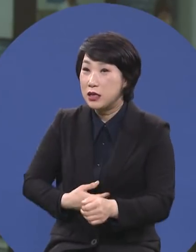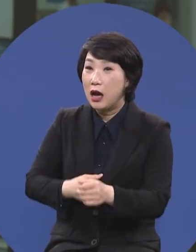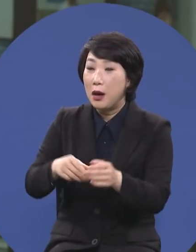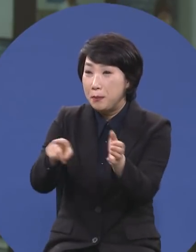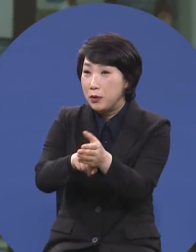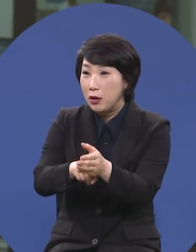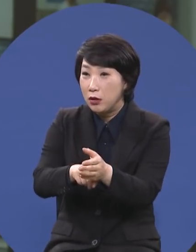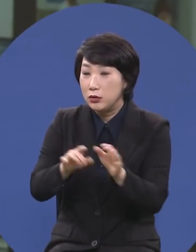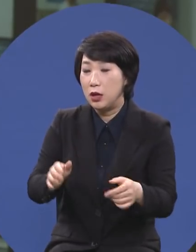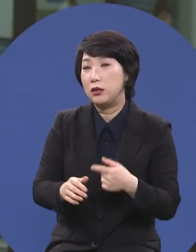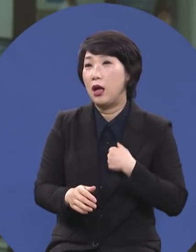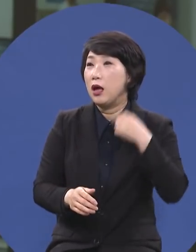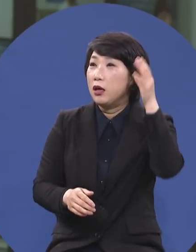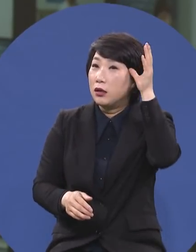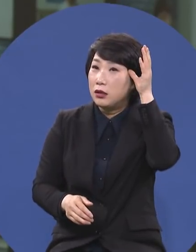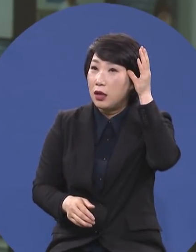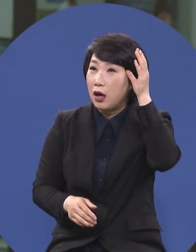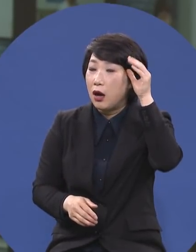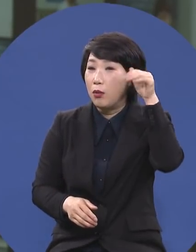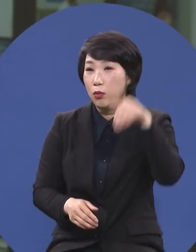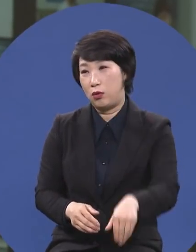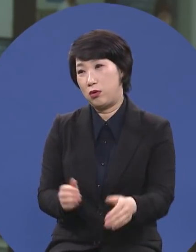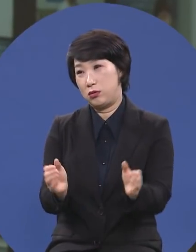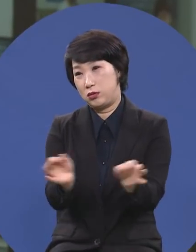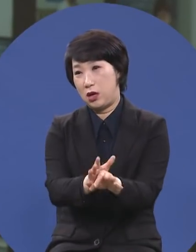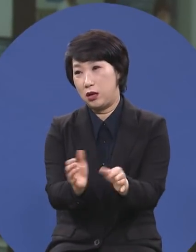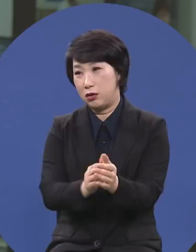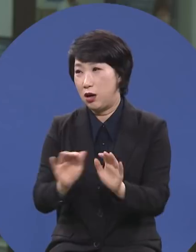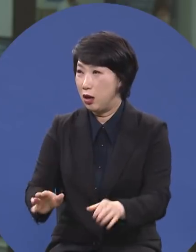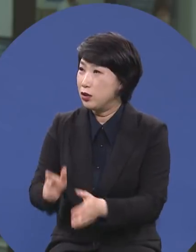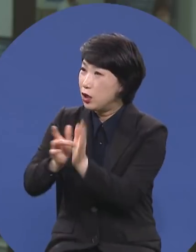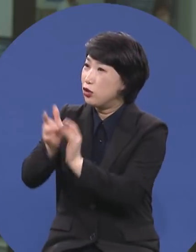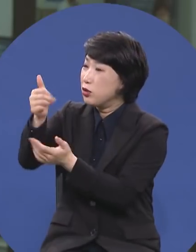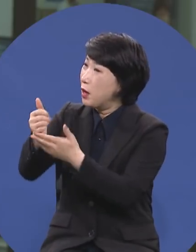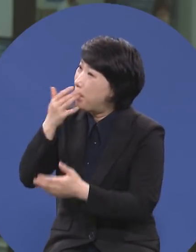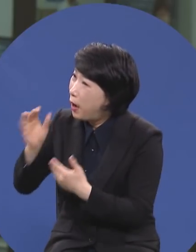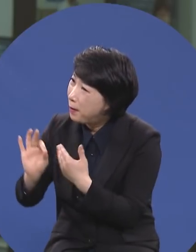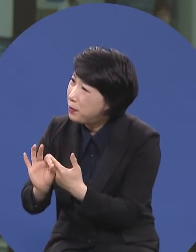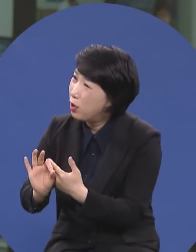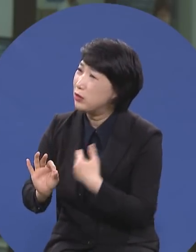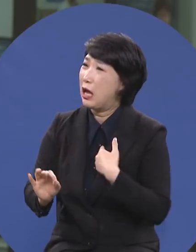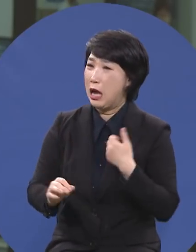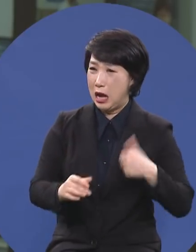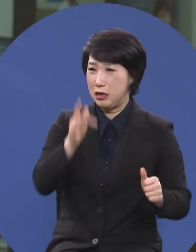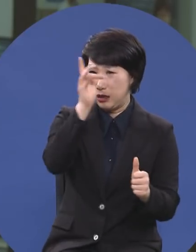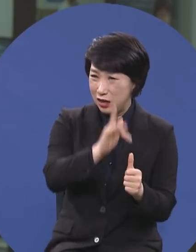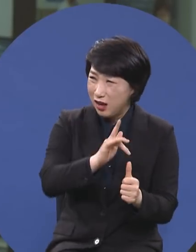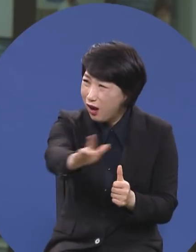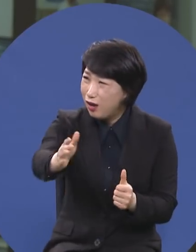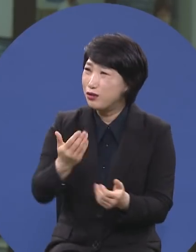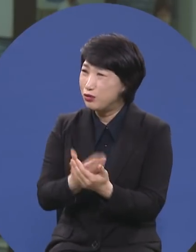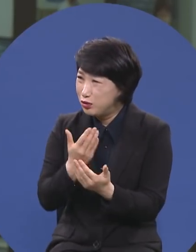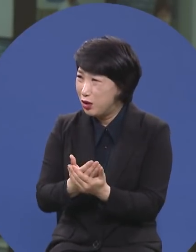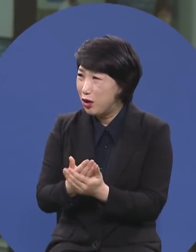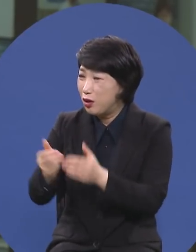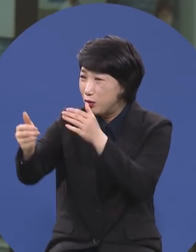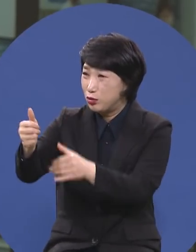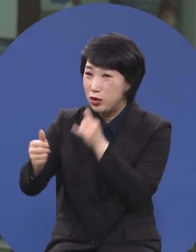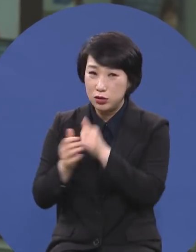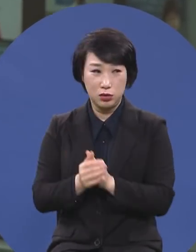기대가 무너지고 말았습니다. 당신이 할 수만 있으면 내 자식을 고쳐주시옵소서 말할